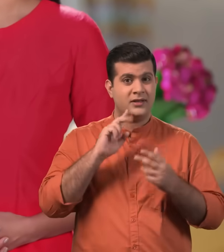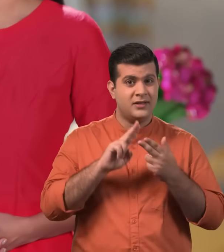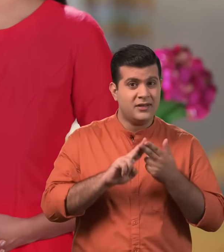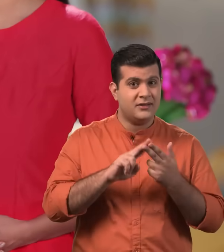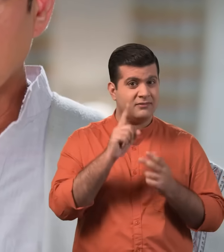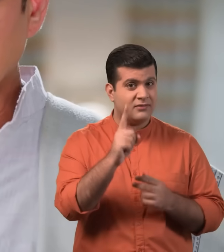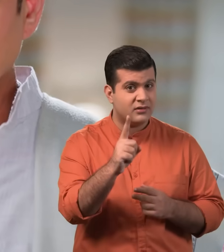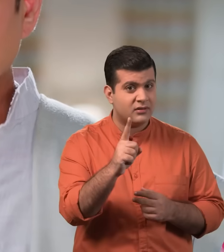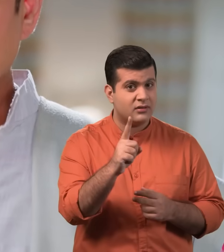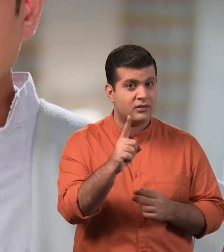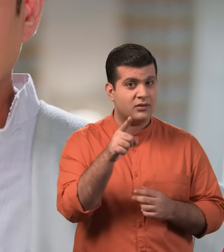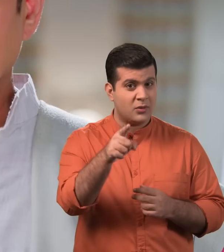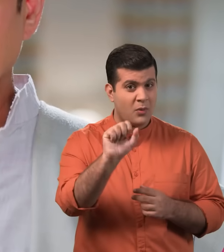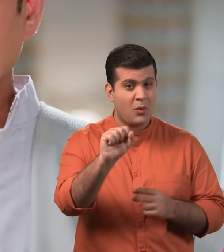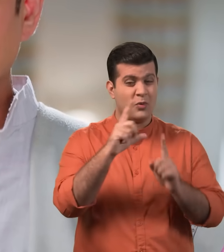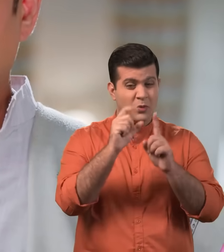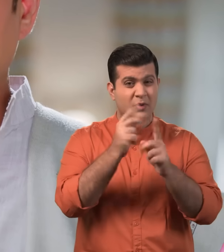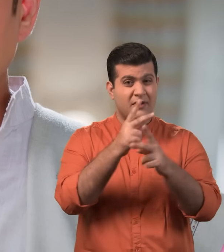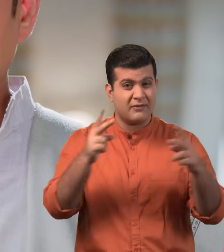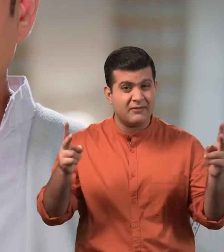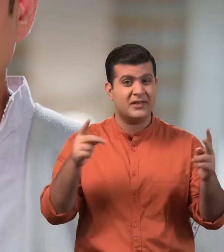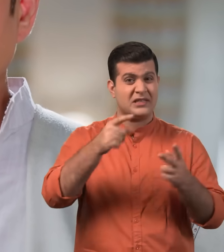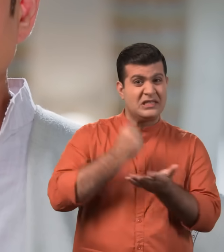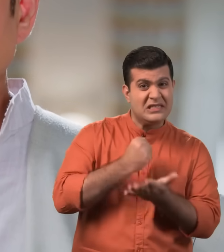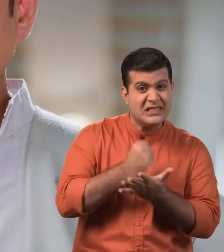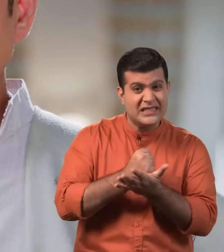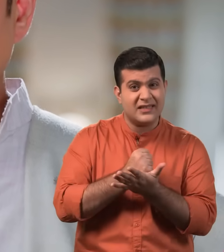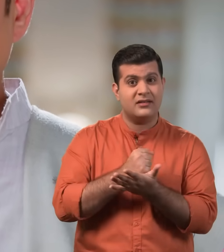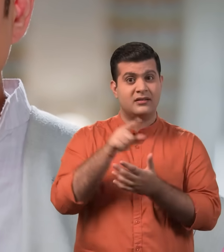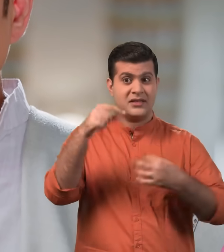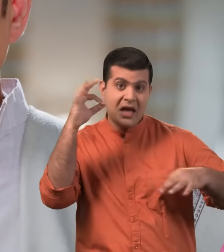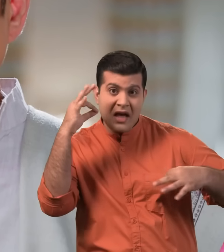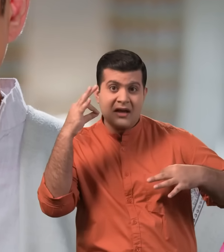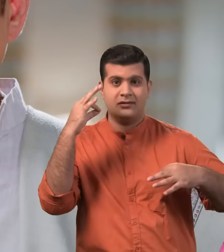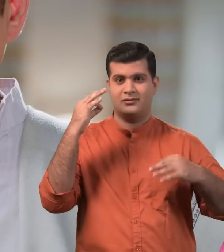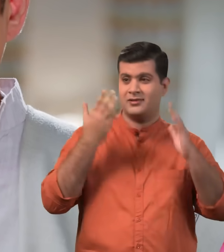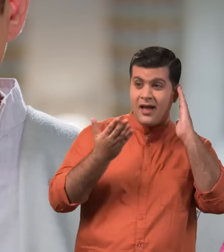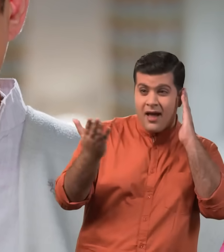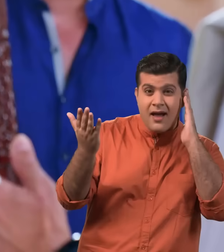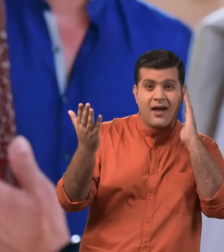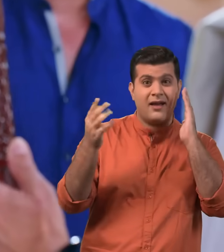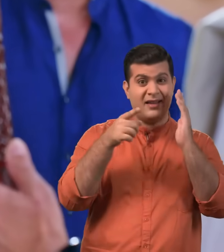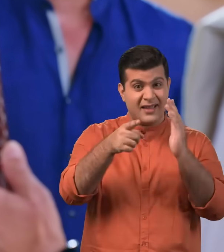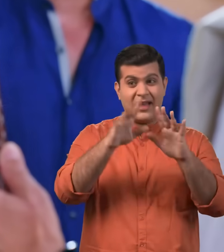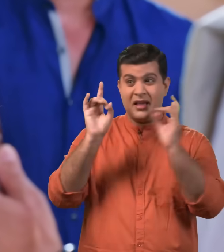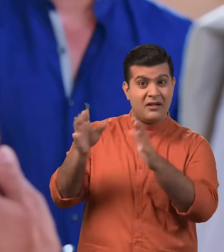लेकिन अगर तूने अपनी हरकतें, अपनी जिद, अपना ये नाच गाना नहीं छोड़ा